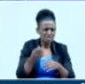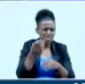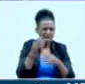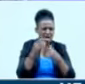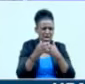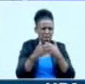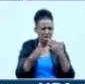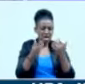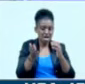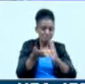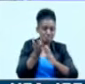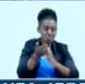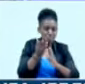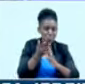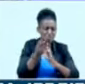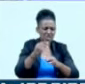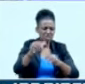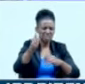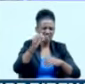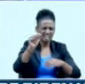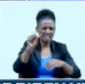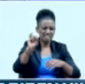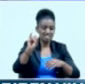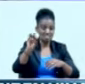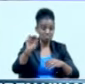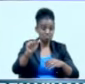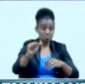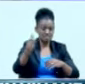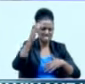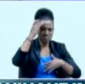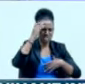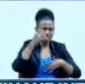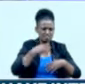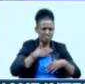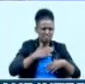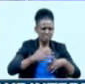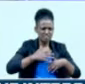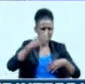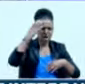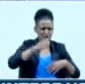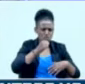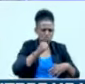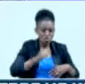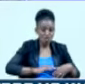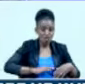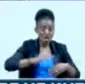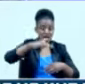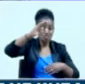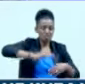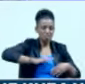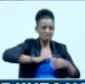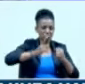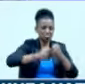w'amaraso diabete za asima n'izindi indwara zo mu myanya y'ubuhumekero hari abantu bakuru bafite hejuru y'imyaka